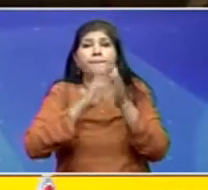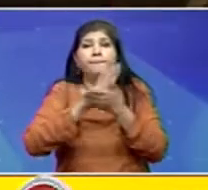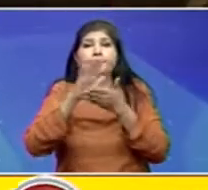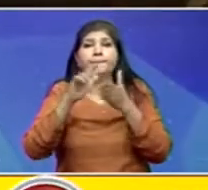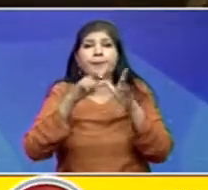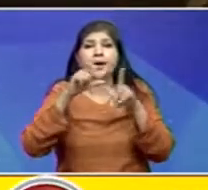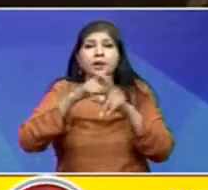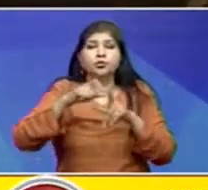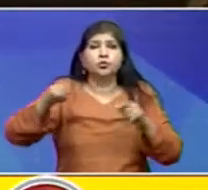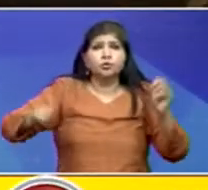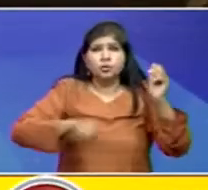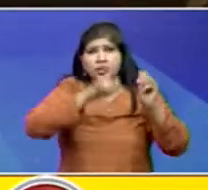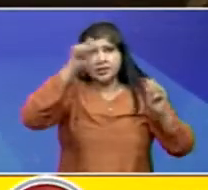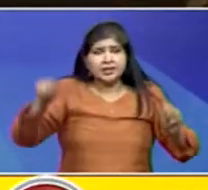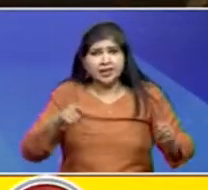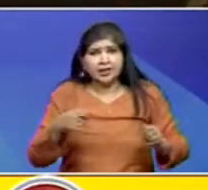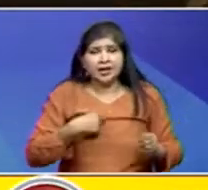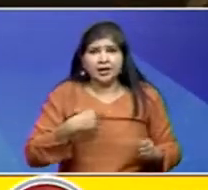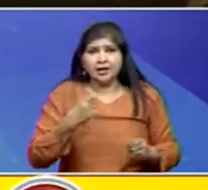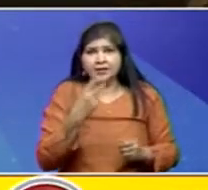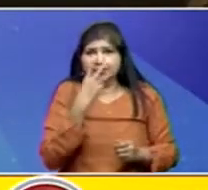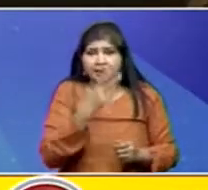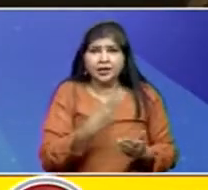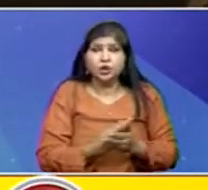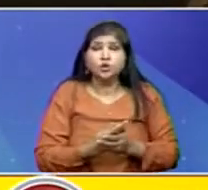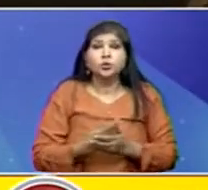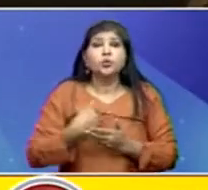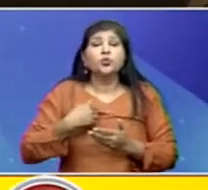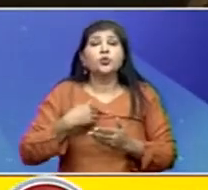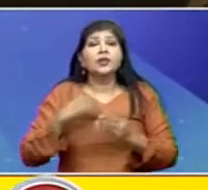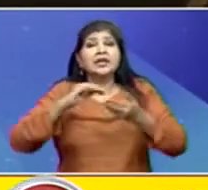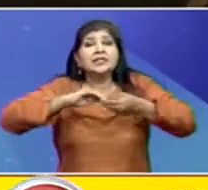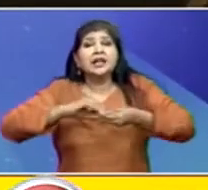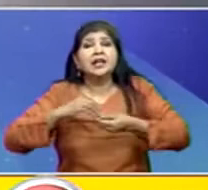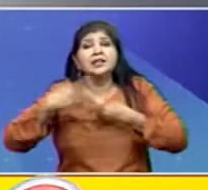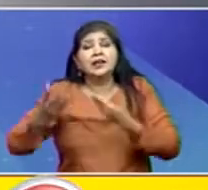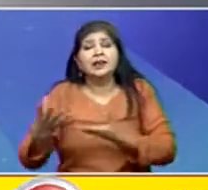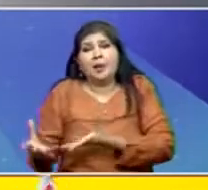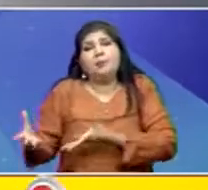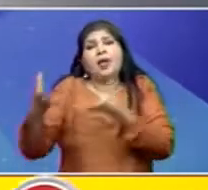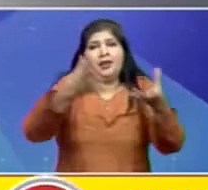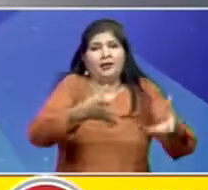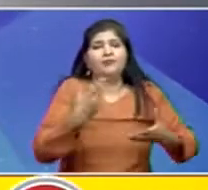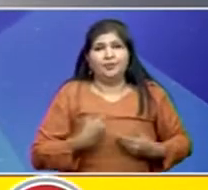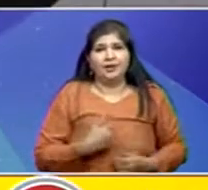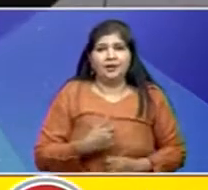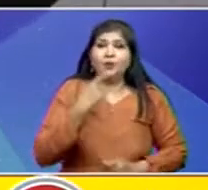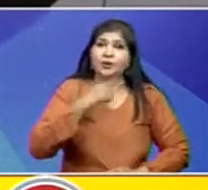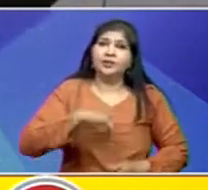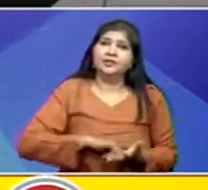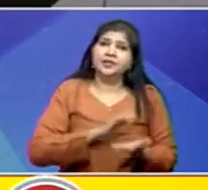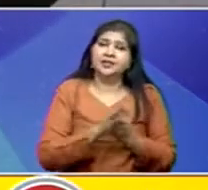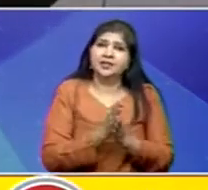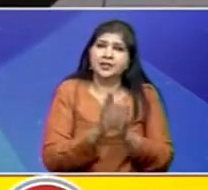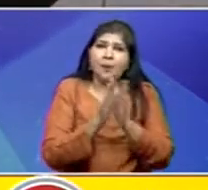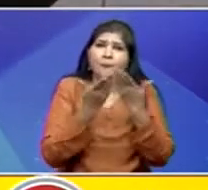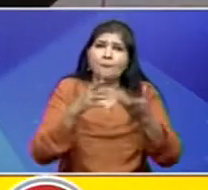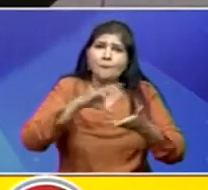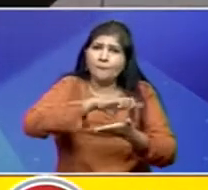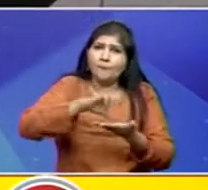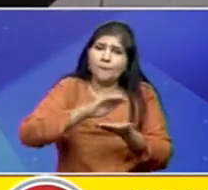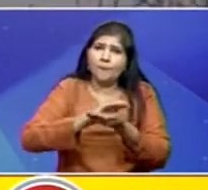चर्खा देकर बहुत खुशू ही जो उन्हें ससुराल से उप़ार में मिला था उन्होंने शास्त्री जी की पास भूब भी देखी